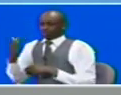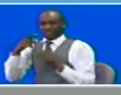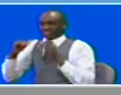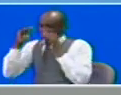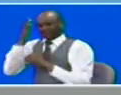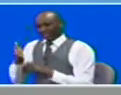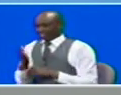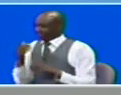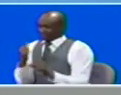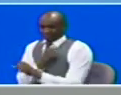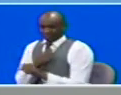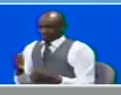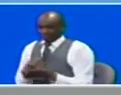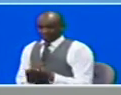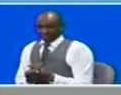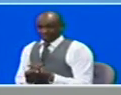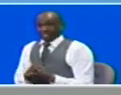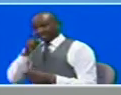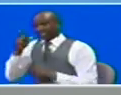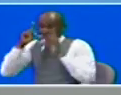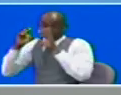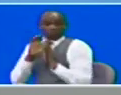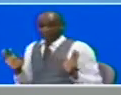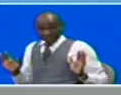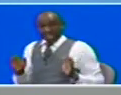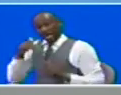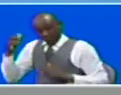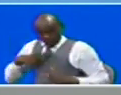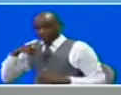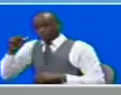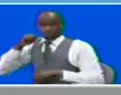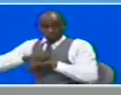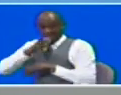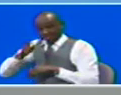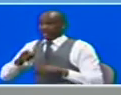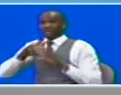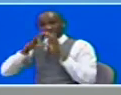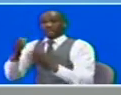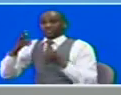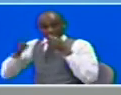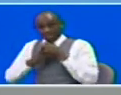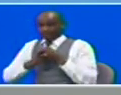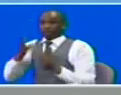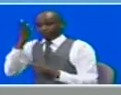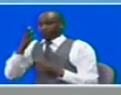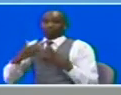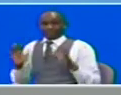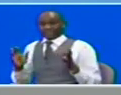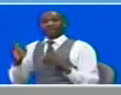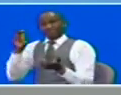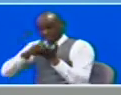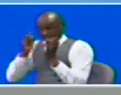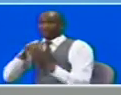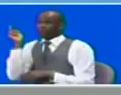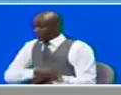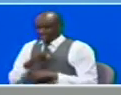fulani cha shule. Hiyo ni picha tu. Kuna watu wanaweza enda shule wamefika darasa la saba lakini haimaanishi